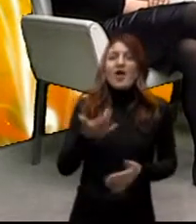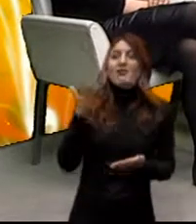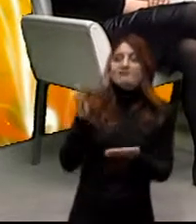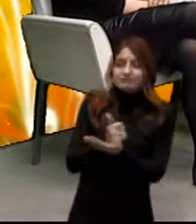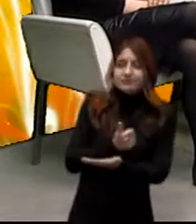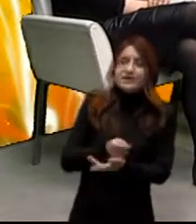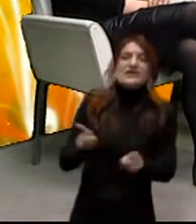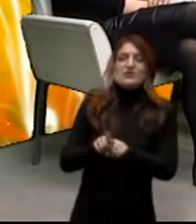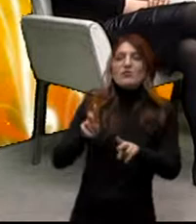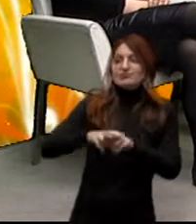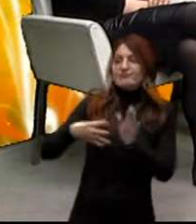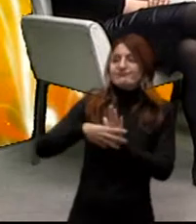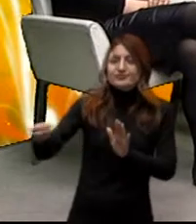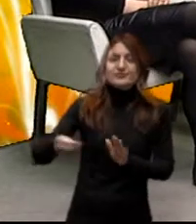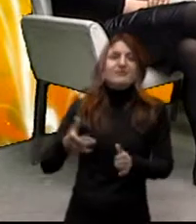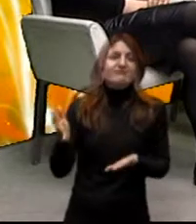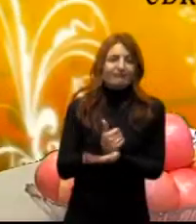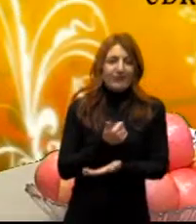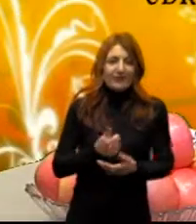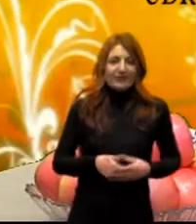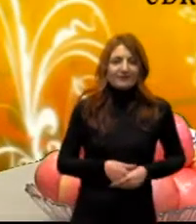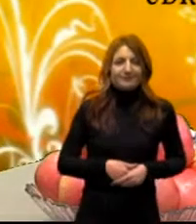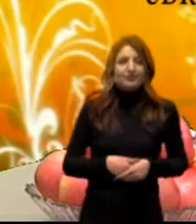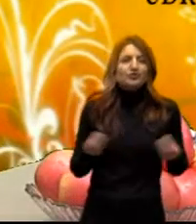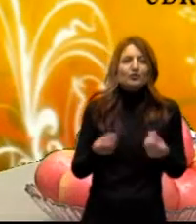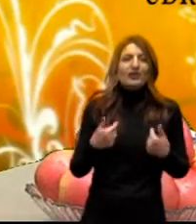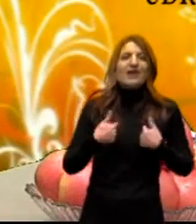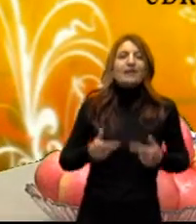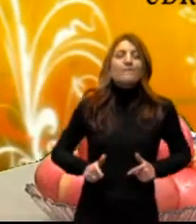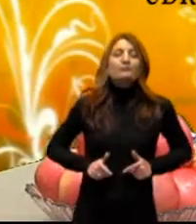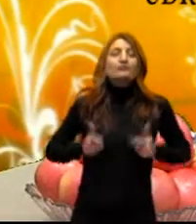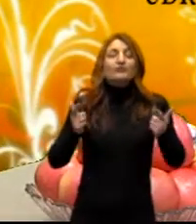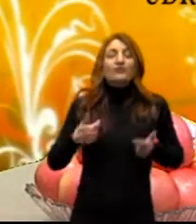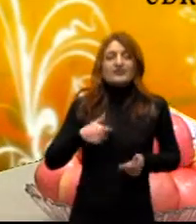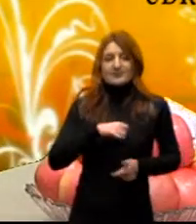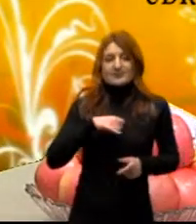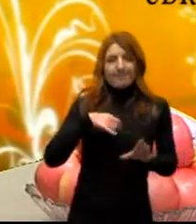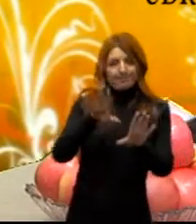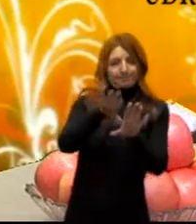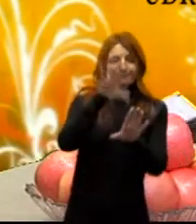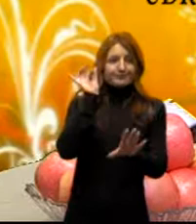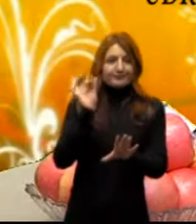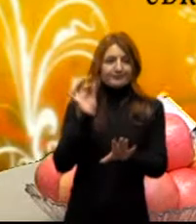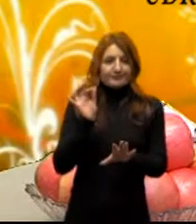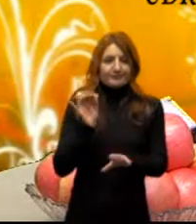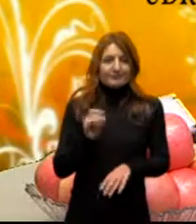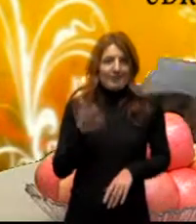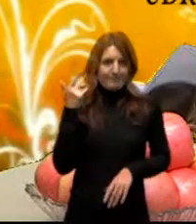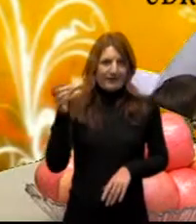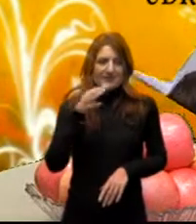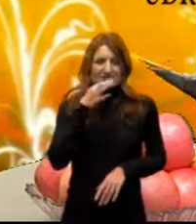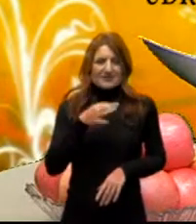stvar o tome šta smo mi odlučili. Da. Zapravo, što smo u životu izabrali. Tako je. Ako ste vi kazali malo prije meni,